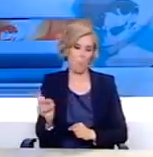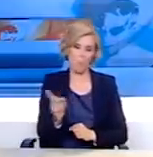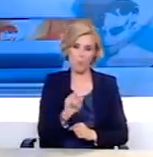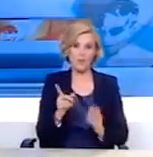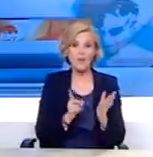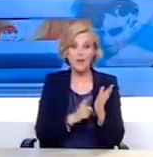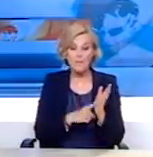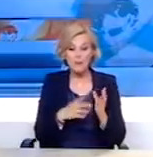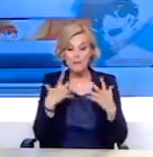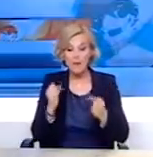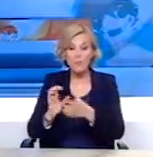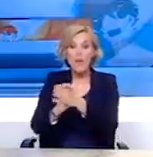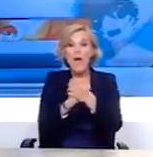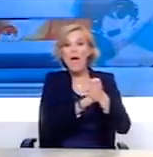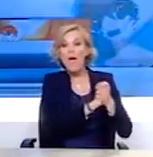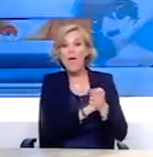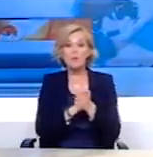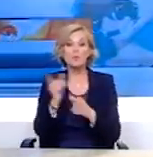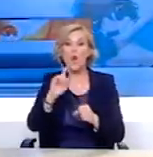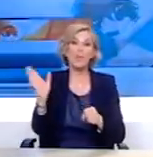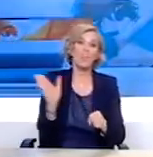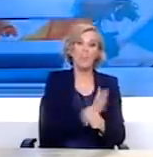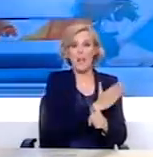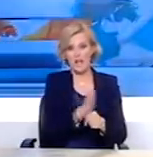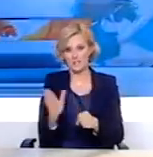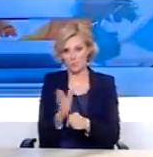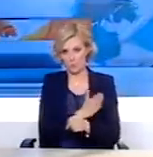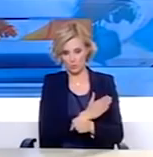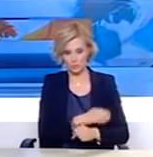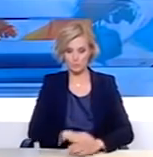την ενωτική του διάσταση και όχι τη διχαστική του. Αυτά από μένα.